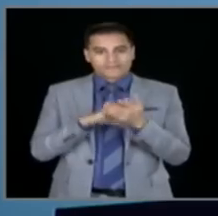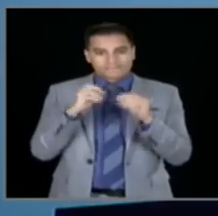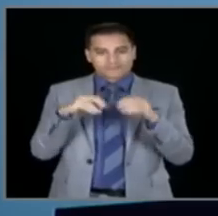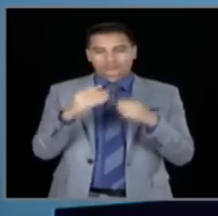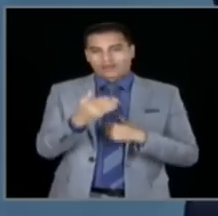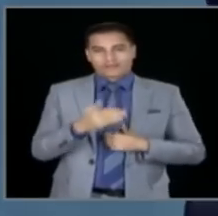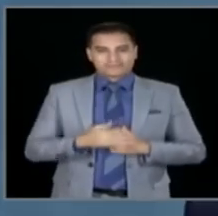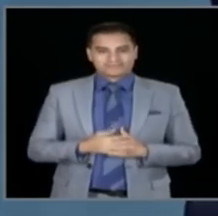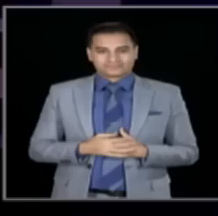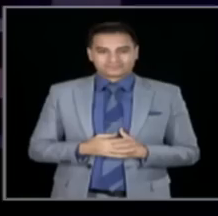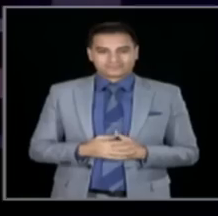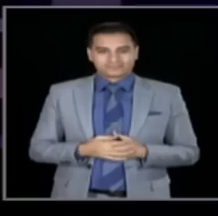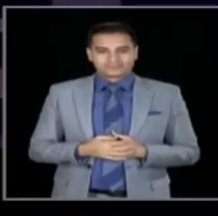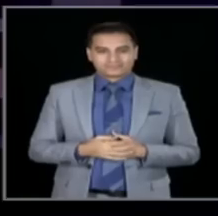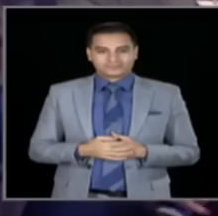الله.